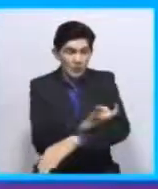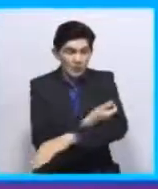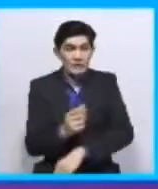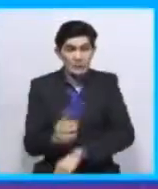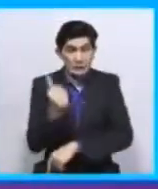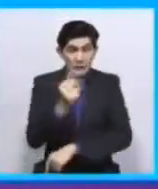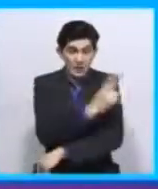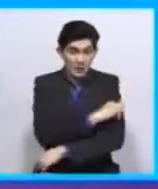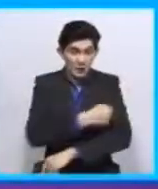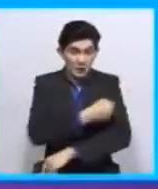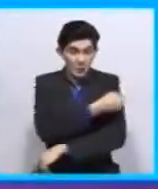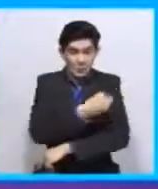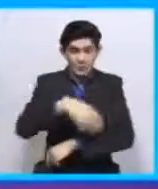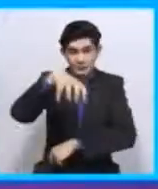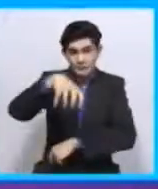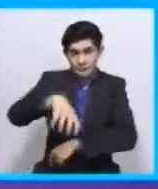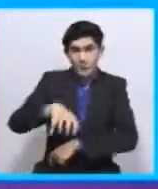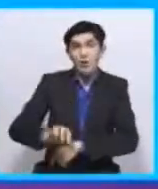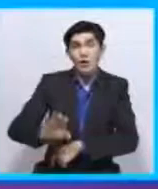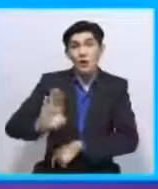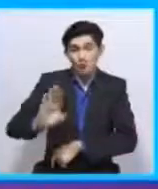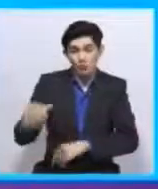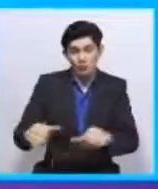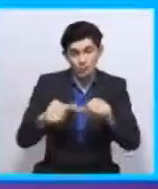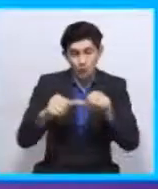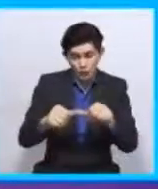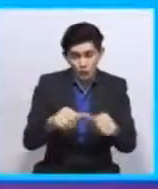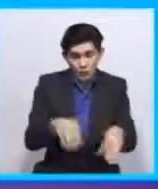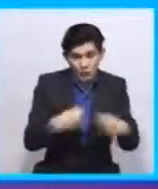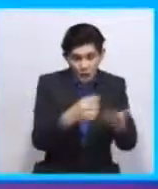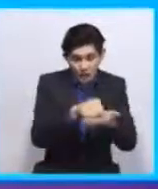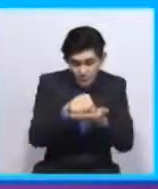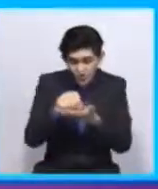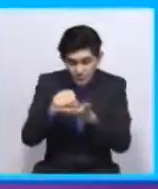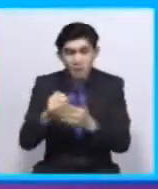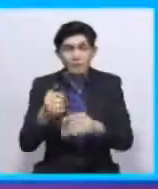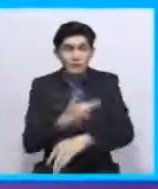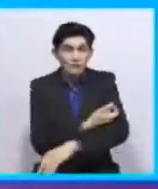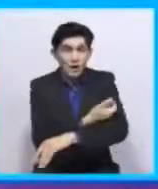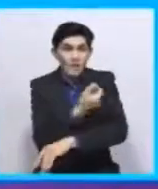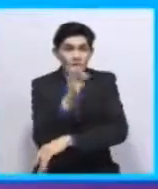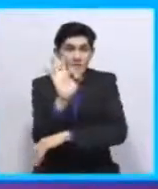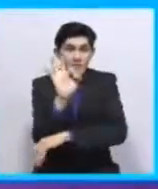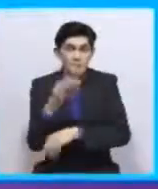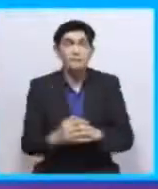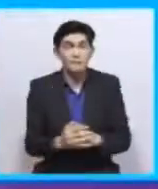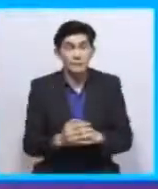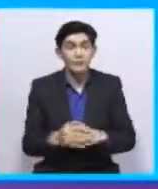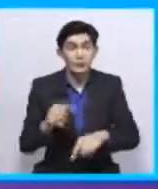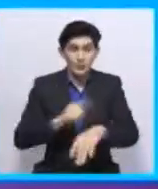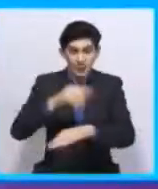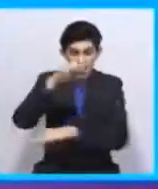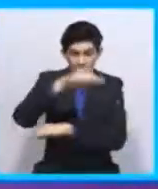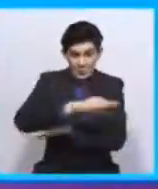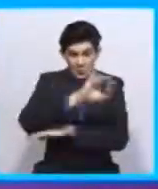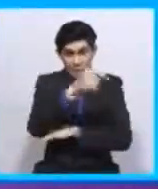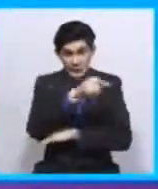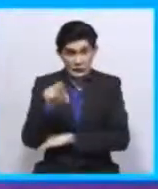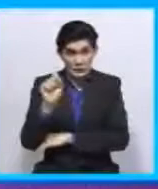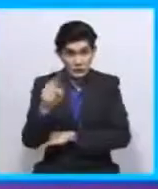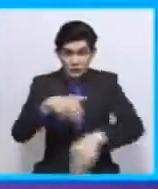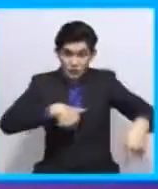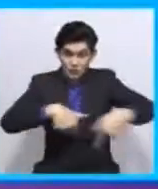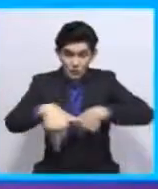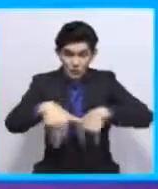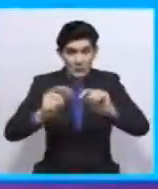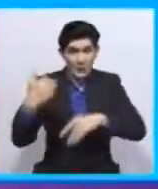ได้นะครับที่หน่วยเคลื่อนที่ที่ทีมงานสัตวแพทย์นะครับจะออกไปให้หน่วยบริการฉีดวัคซีนฟรีนะครับในช่วงเย็นวันจันทร์ถึงวันศุกร์ต